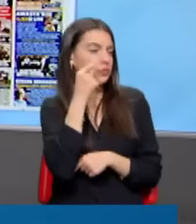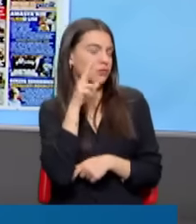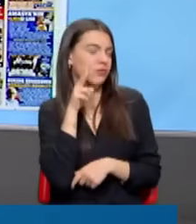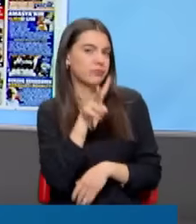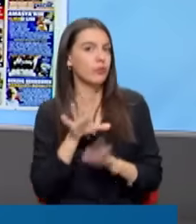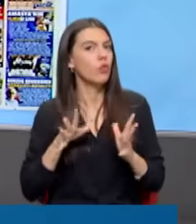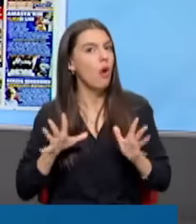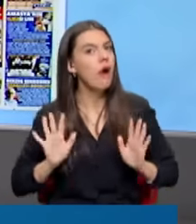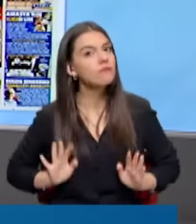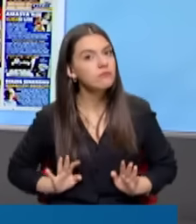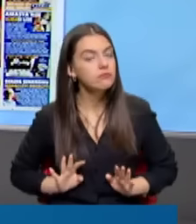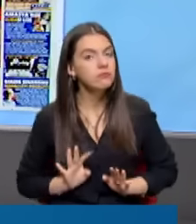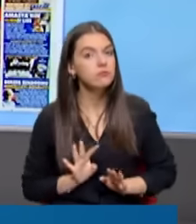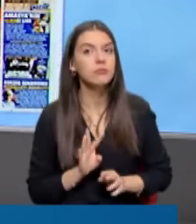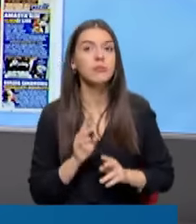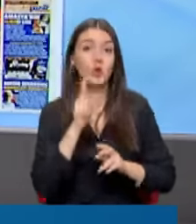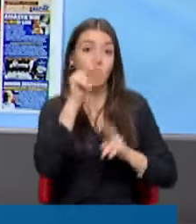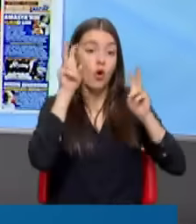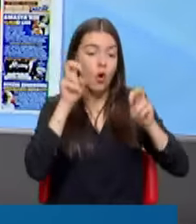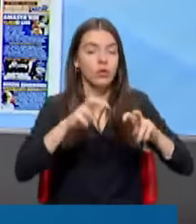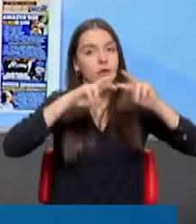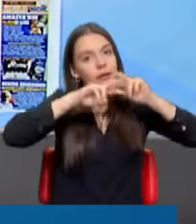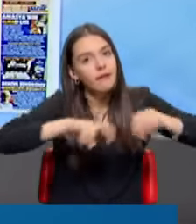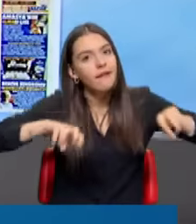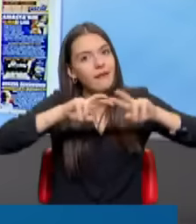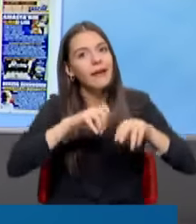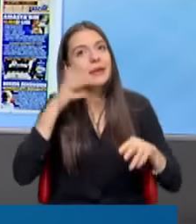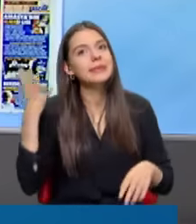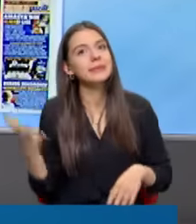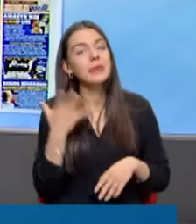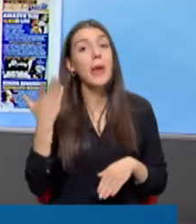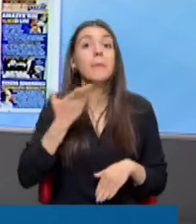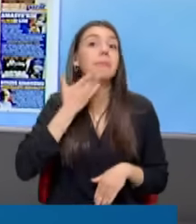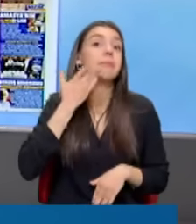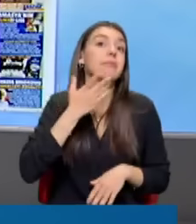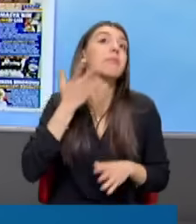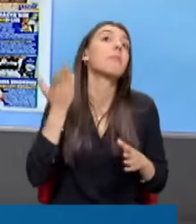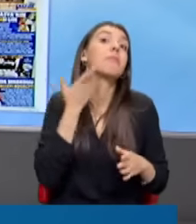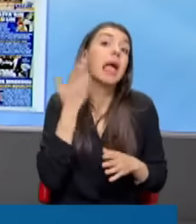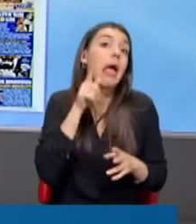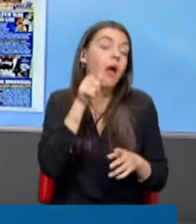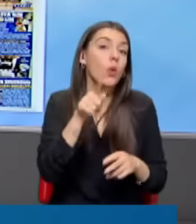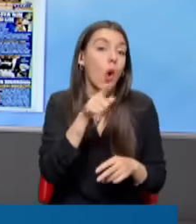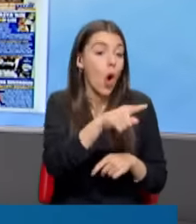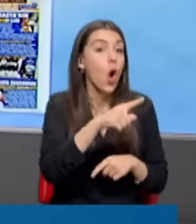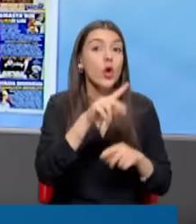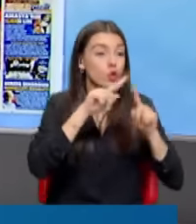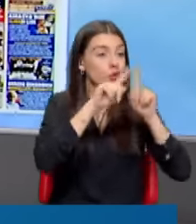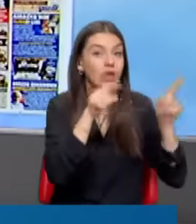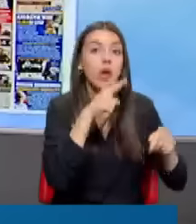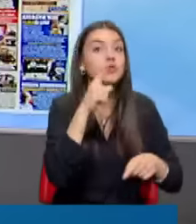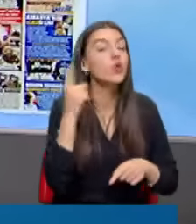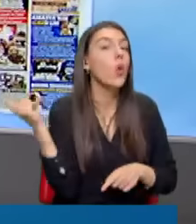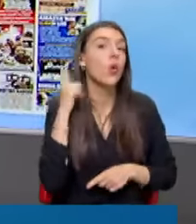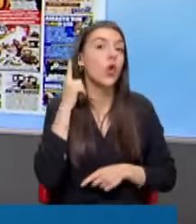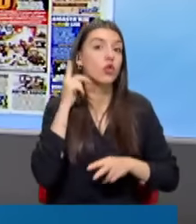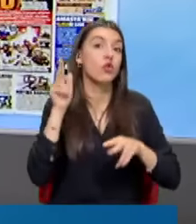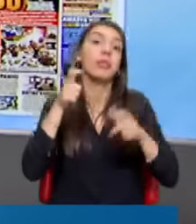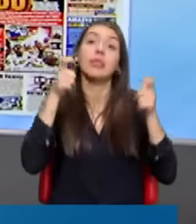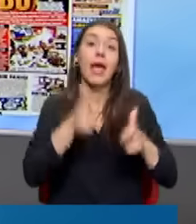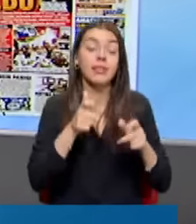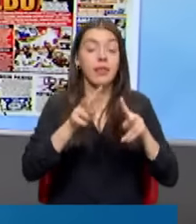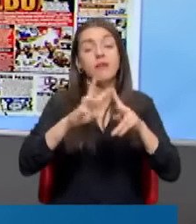ki deşildikçe deşildi. Meğer çok lüks bir kulüpmüş ıstakoz yenen kulüp. Monaco'daymış.